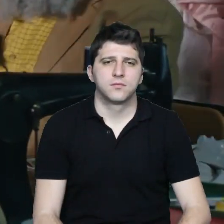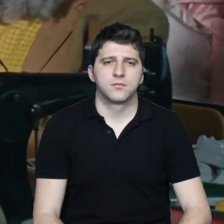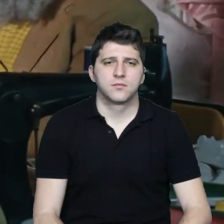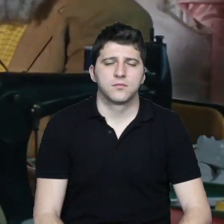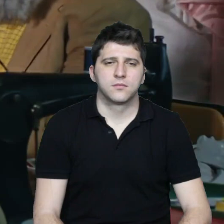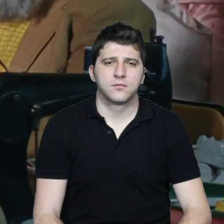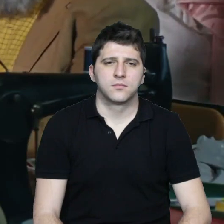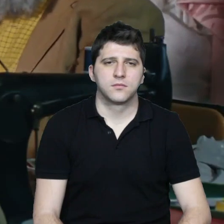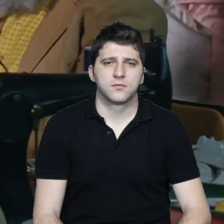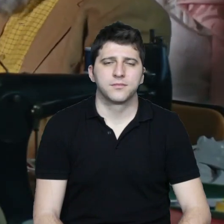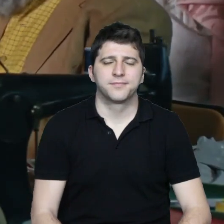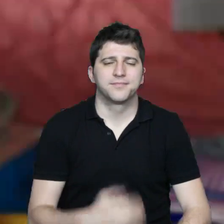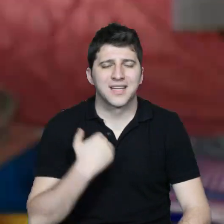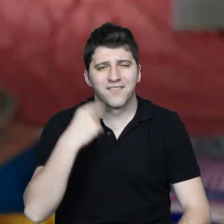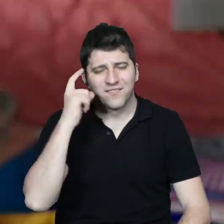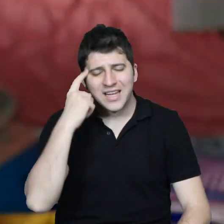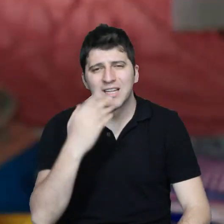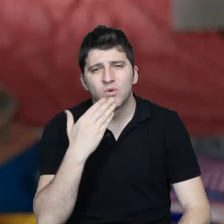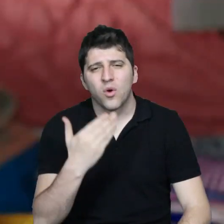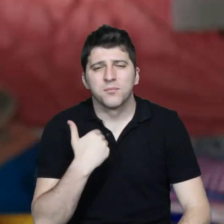dürttü. Diyorum ki